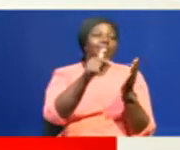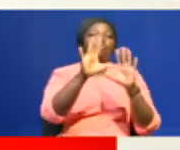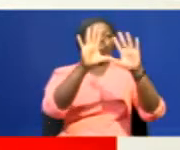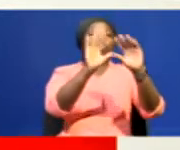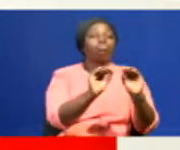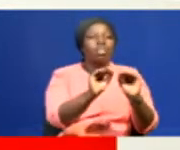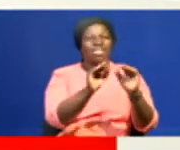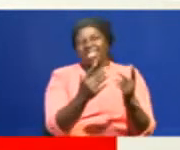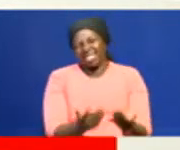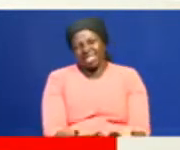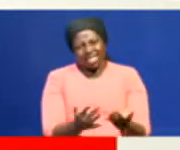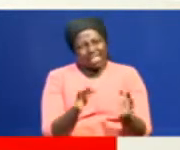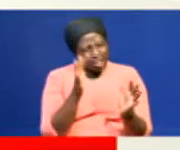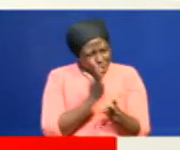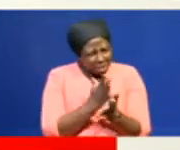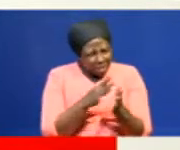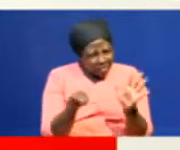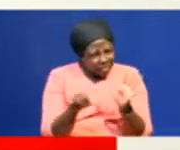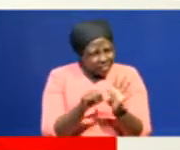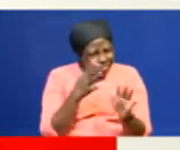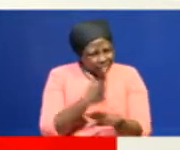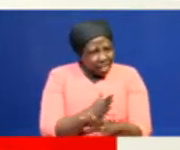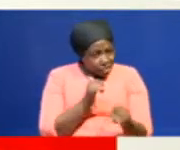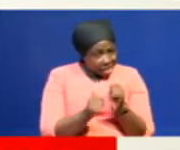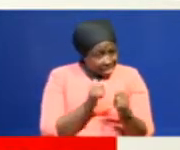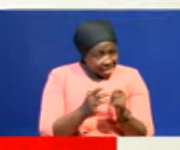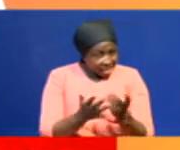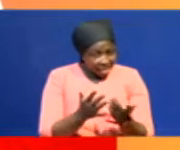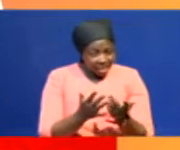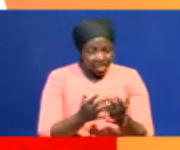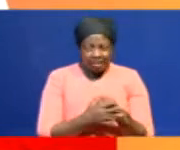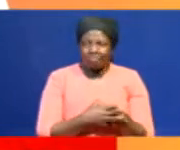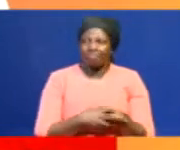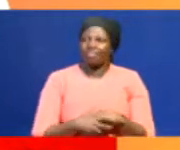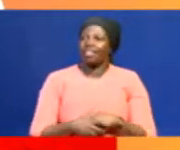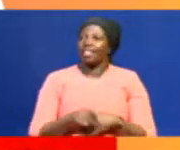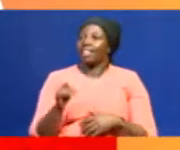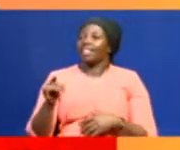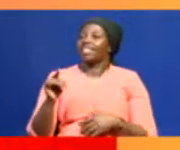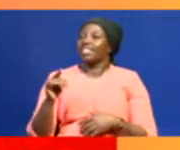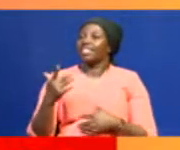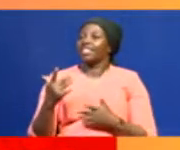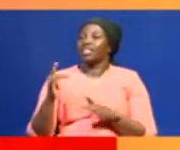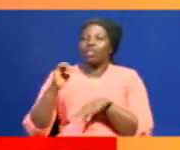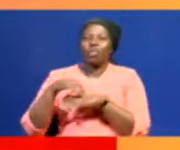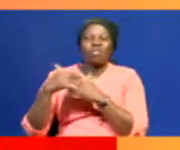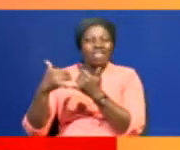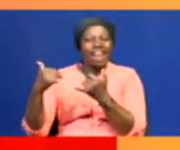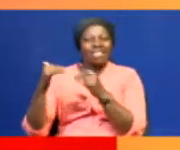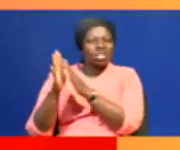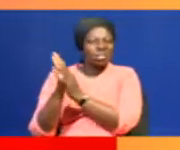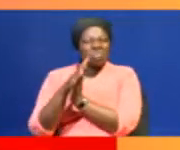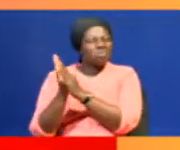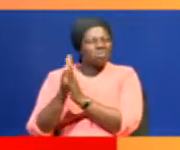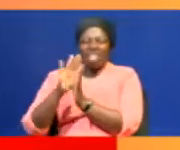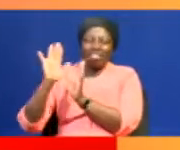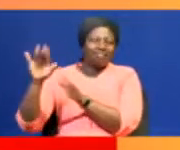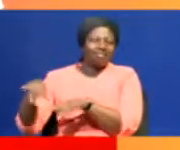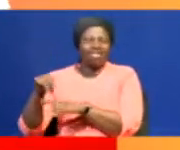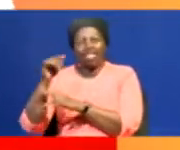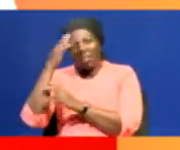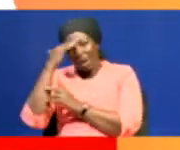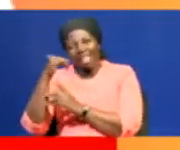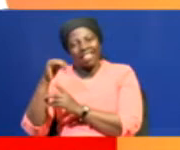ni sema tu za mitandao? Hizo zile za mitandaoni kwa sababu hii pikipiki inakuonyesha hata mafuta, hizi za mafuta ziko na gauge hata gari